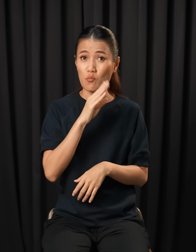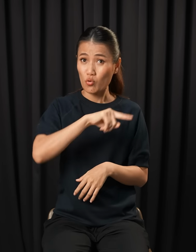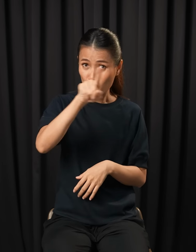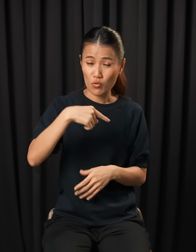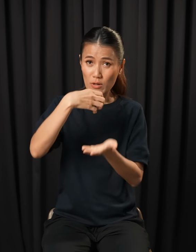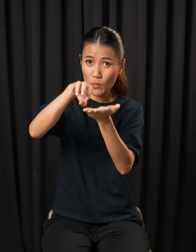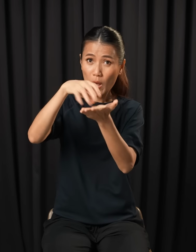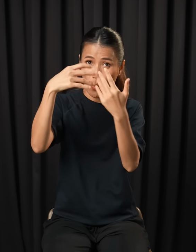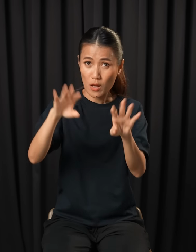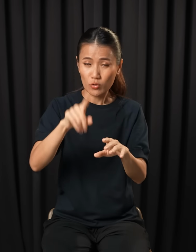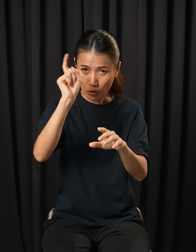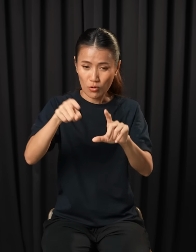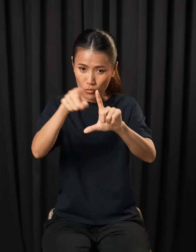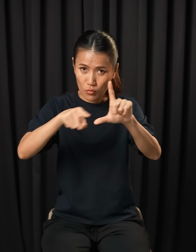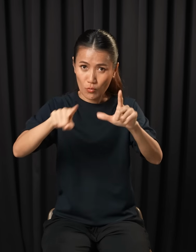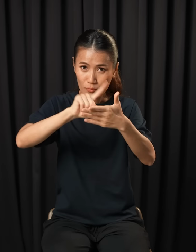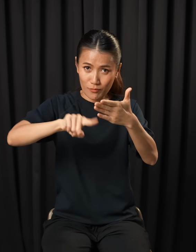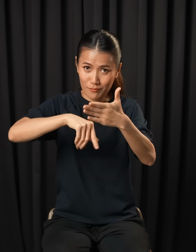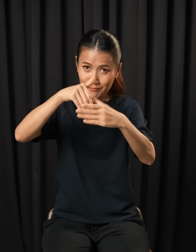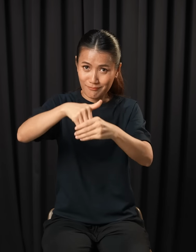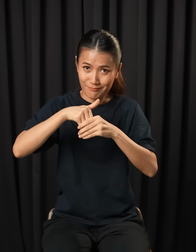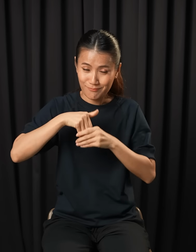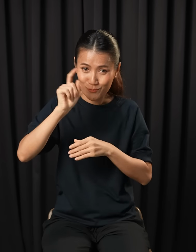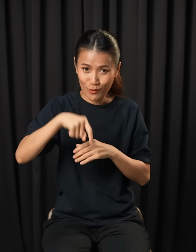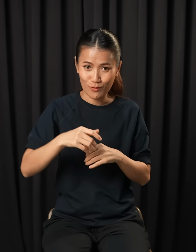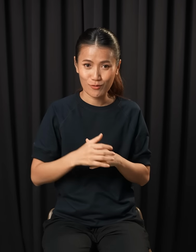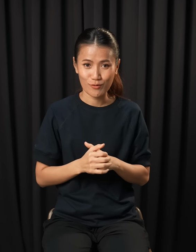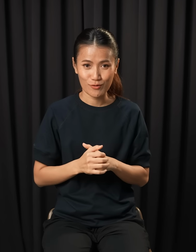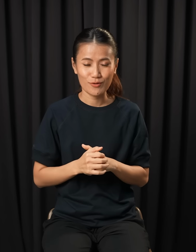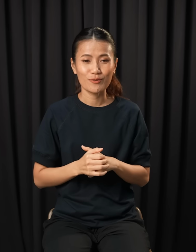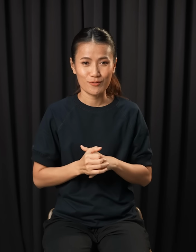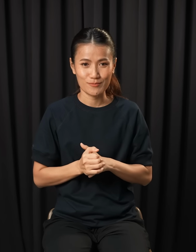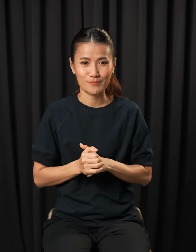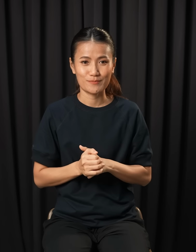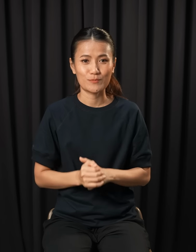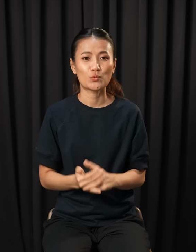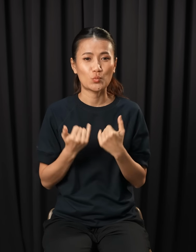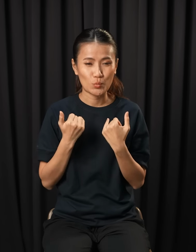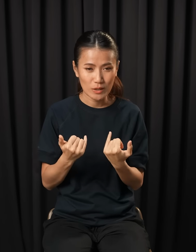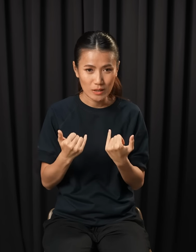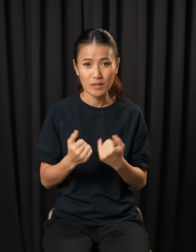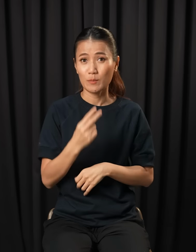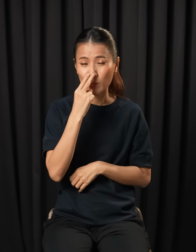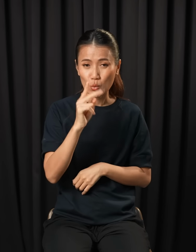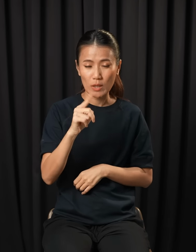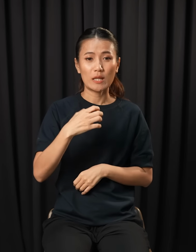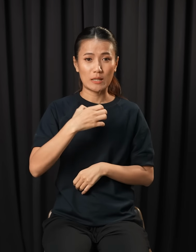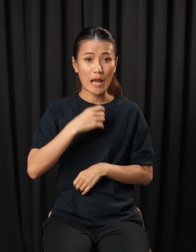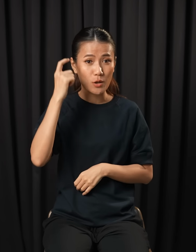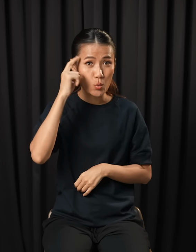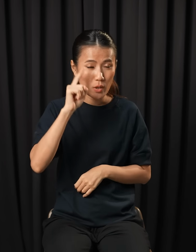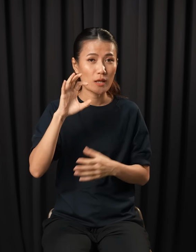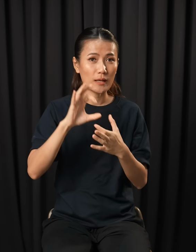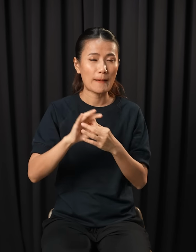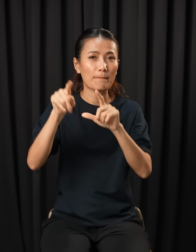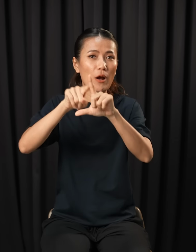หมแล้วกาพรรคอะไรให้มันยังเป็นเหมือนเดิมอย่างนี้อยู่ไหมท่านฟังแบบนี้แล้วท่านไม่ชอบท่านต้องการก้าวไกลให้ประเทศไทยไม่เหมือนเดิมโฆษณาต่อยก ็เวลา2ทุ่ม